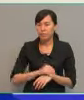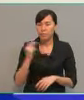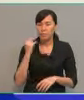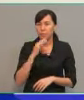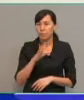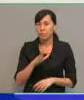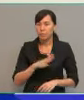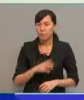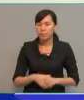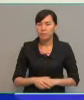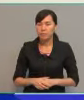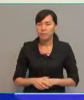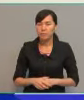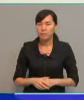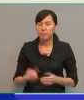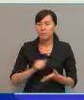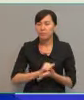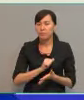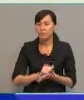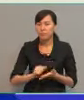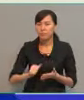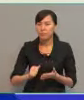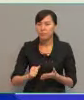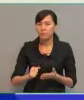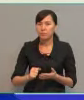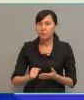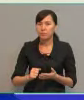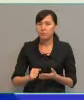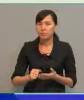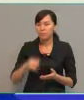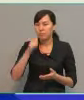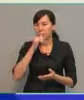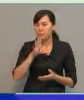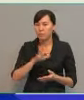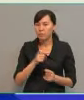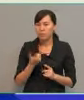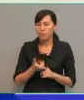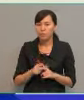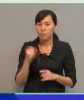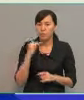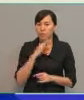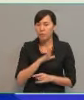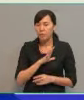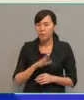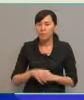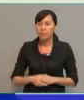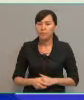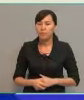кетті. Сондықтан мына қағаз түрінде қаланы ұстап тұру мүмкін болмады. Өте көбейіп кетті машиналар.